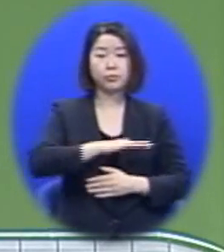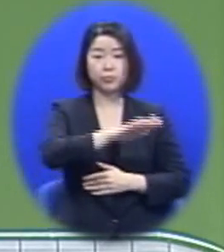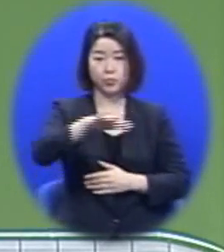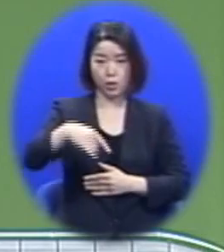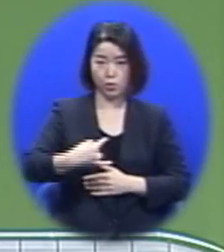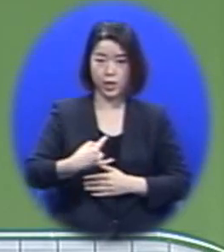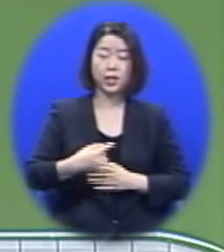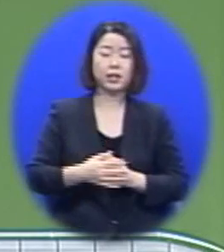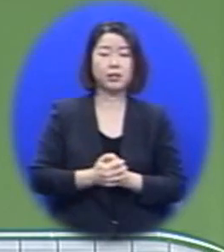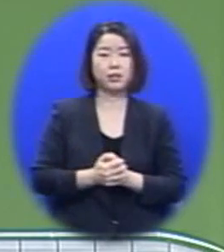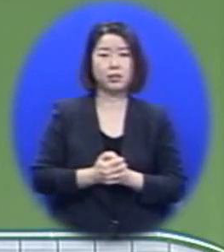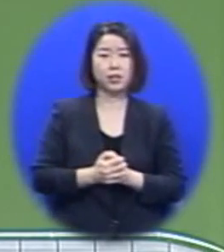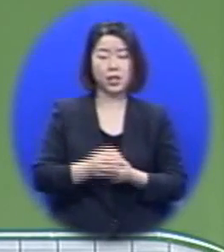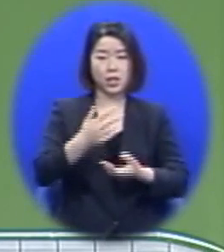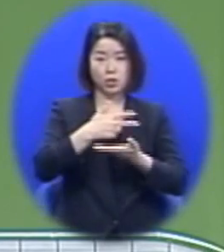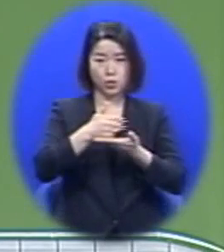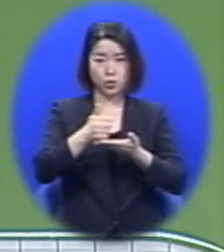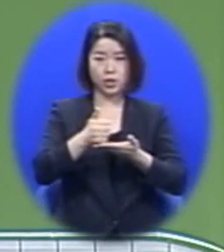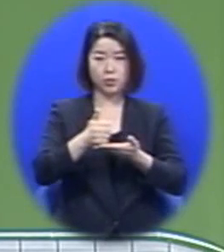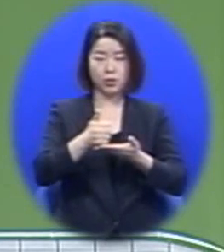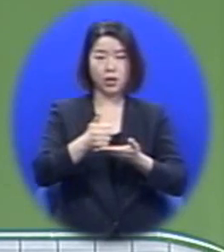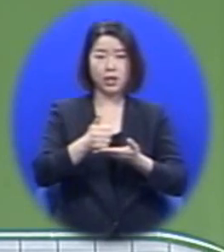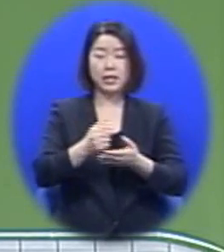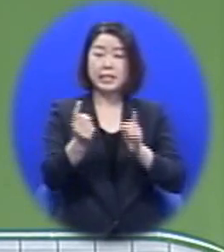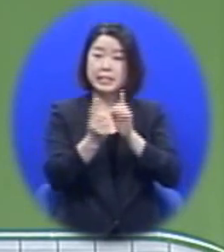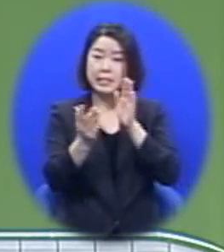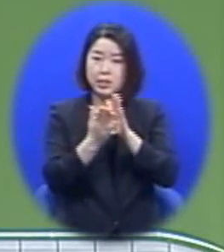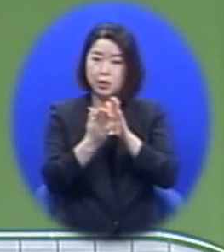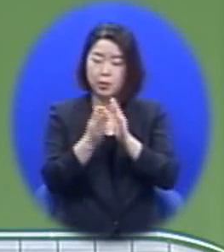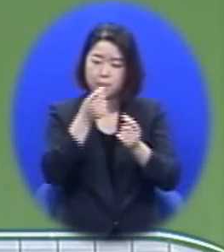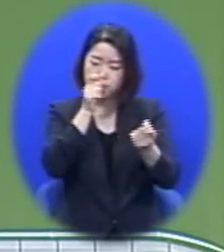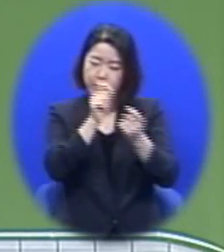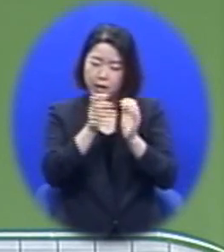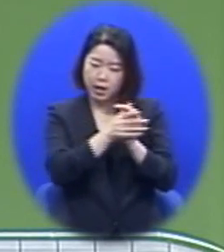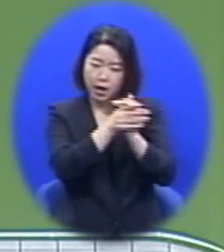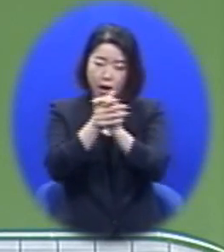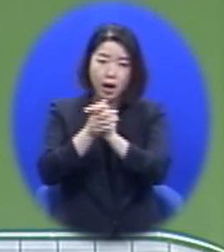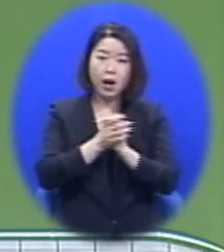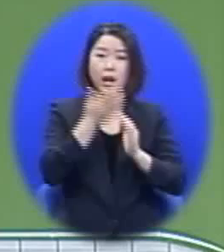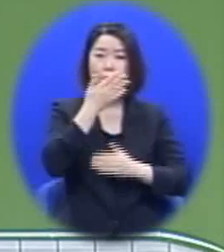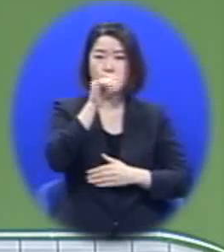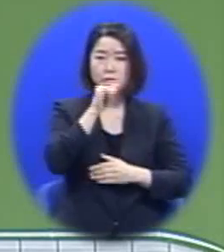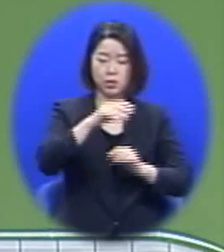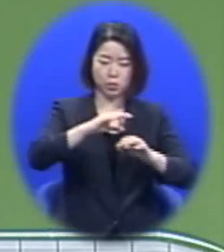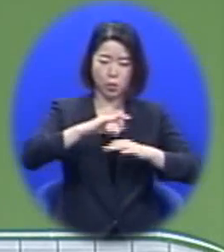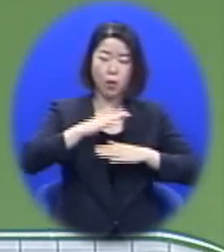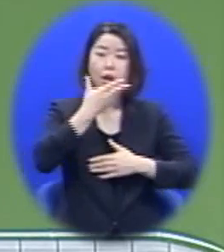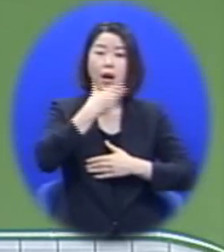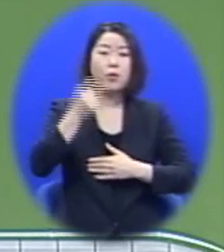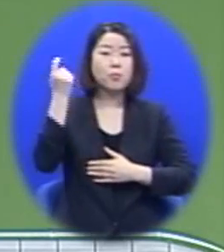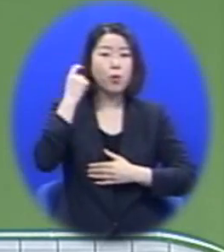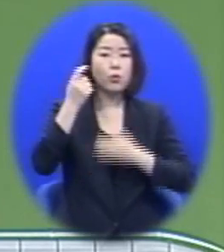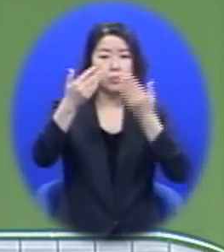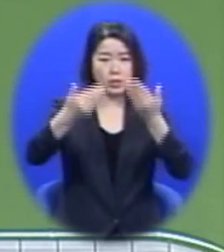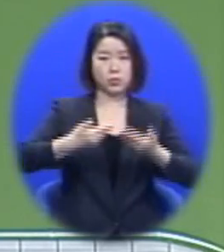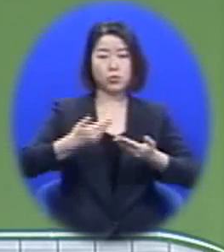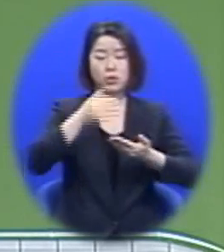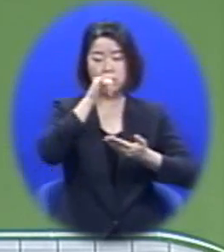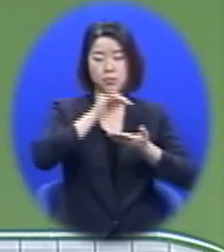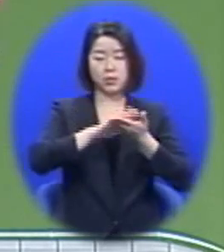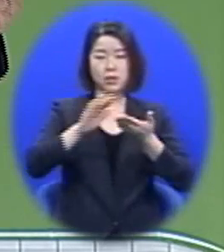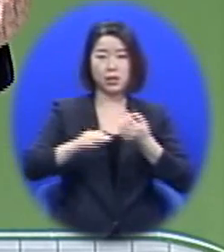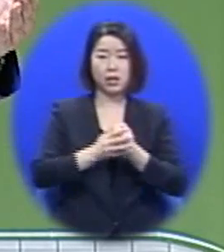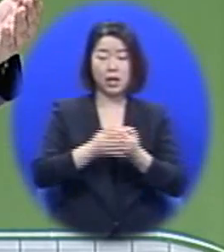우리에게는 주님과 직접 친밀히 교제할 수 있는 놀라운 복음이 주어졌어요.